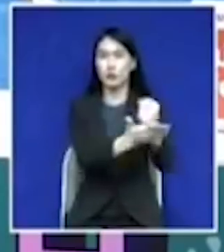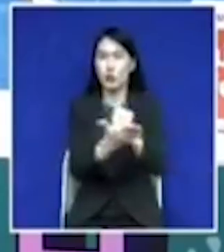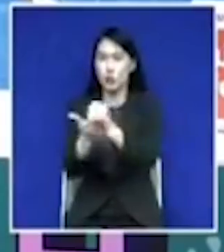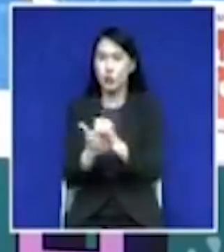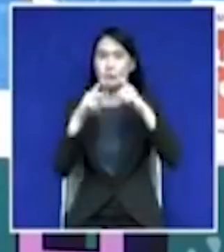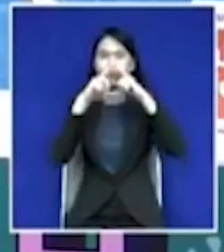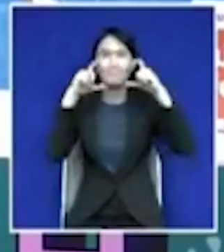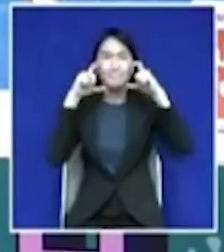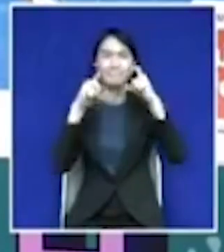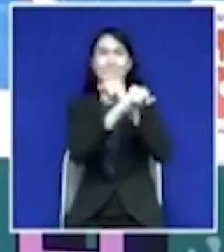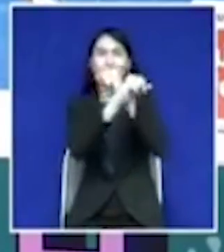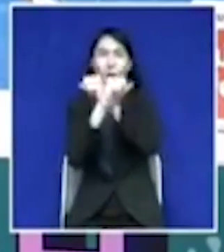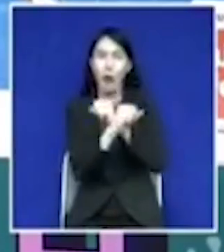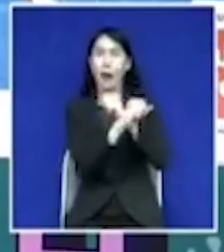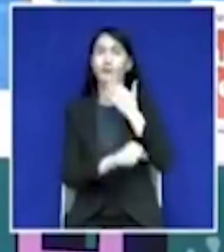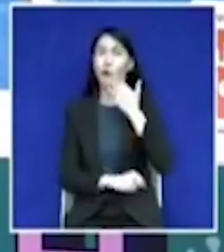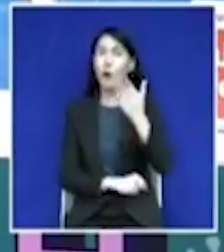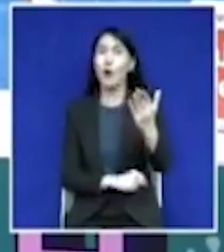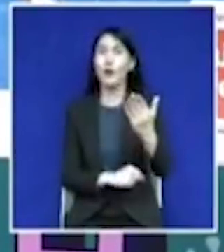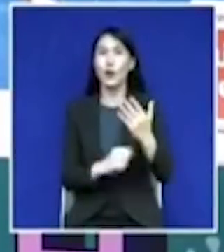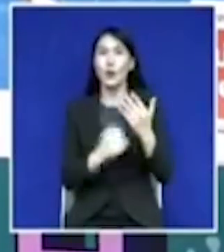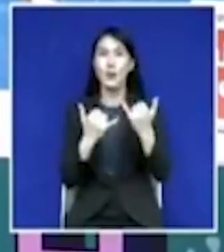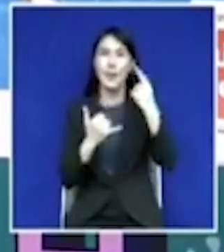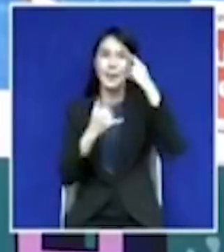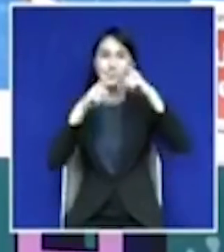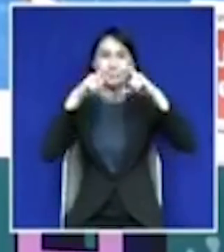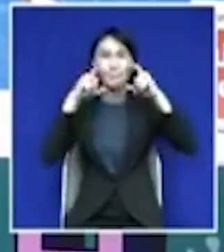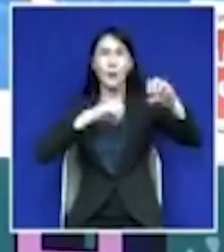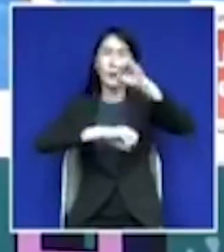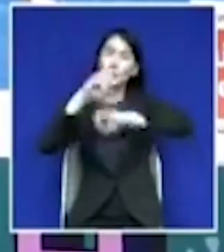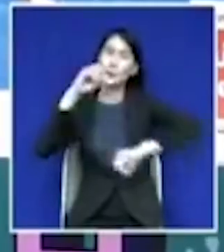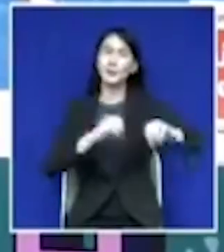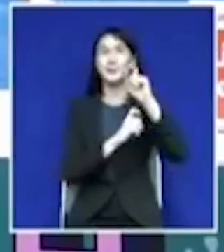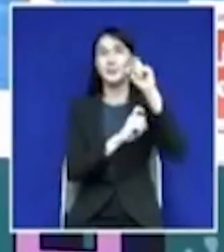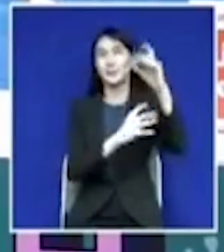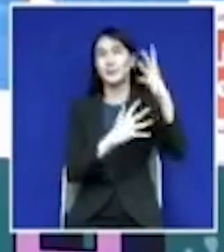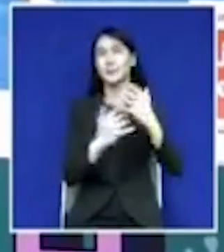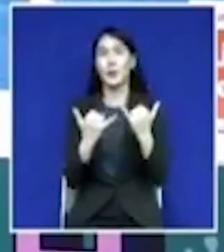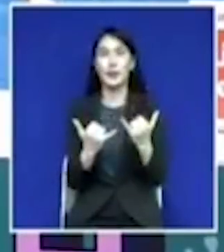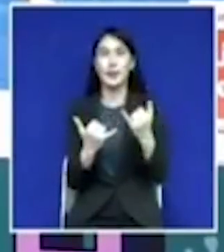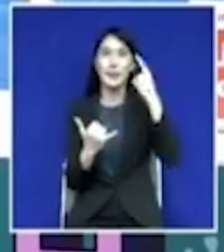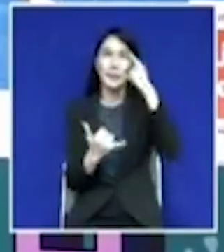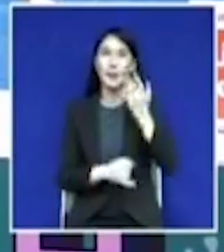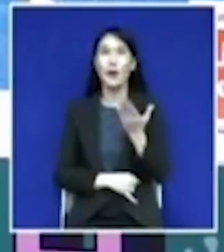วมหน้ากากผ้าหน้ากากอนามัยกันตลอดไปนะครับเราก็จะได้ปลอดภัยไร้โรคนะครับวันนี้ก็